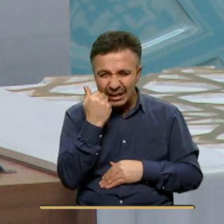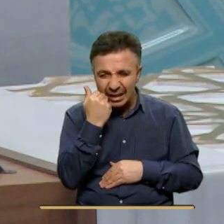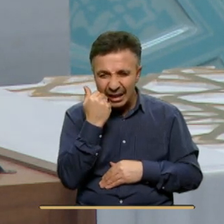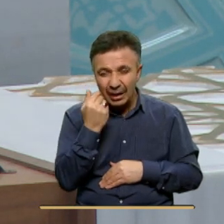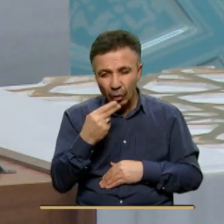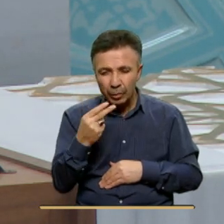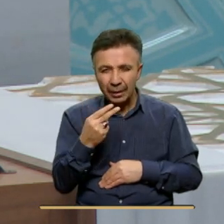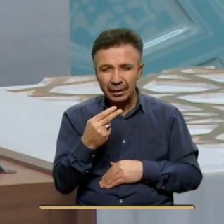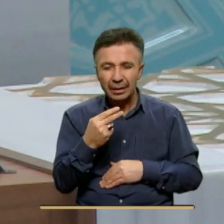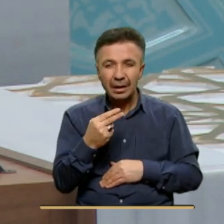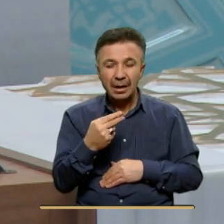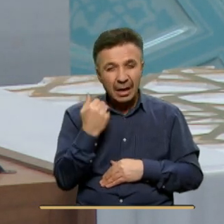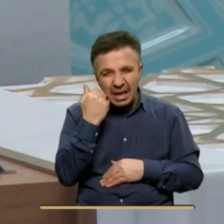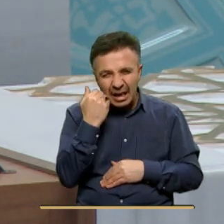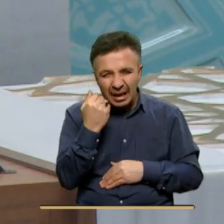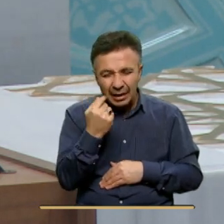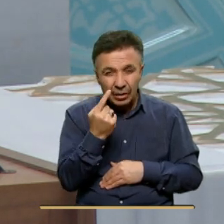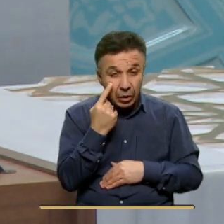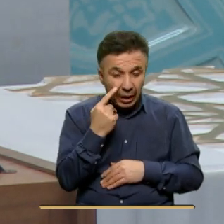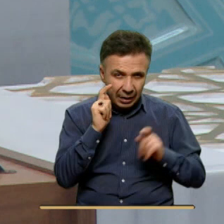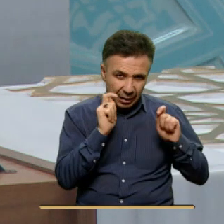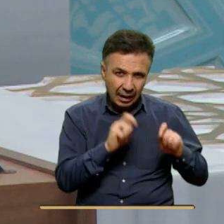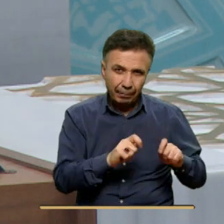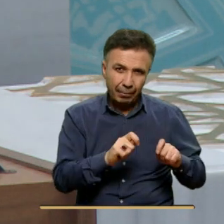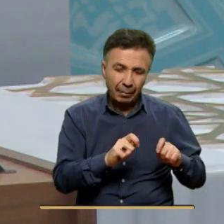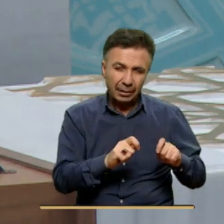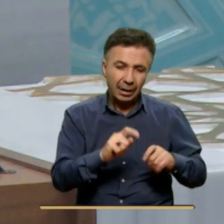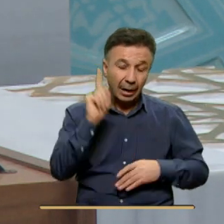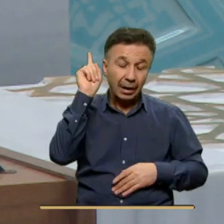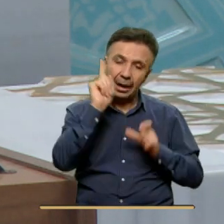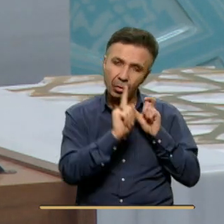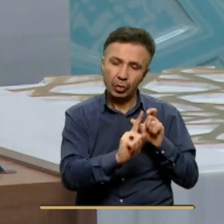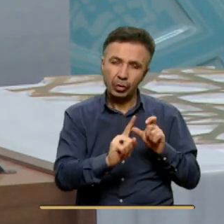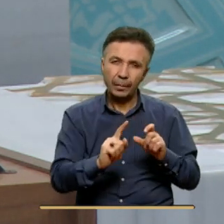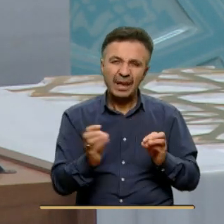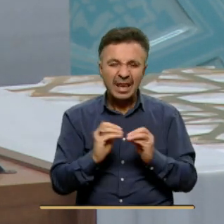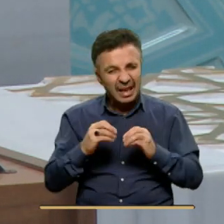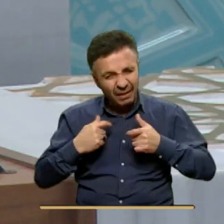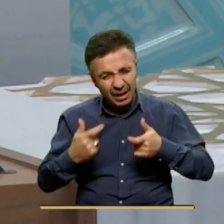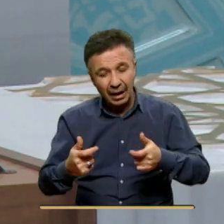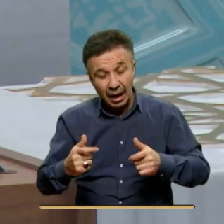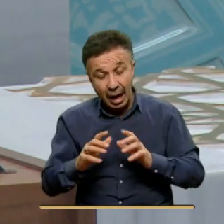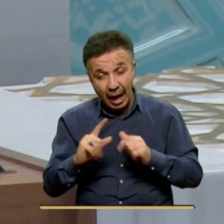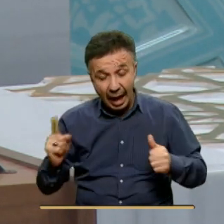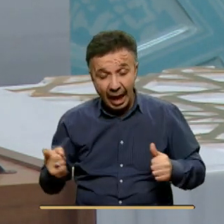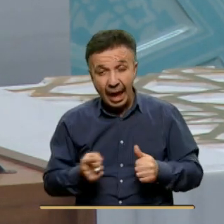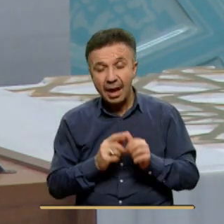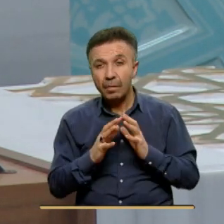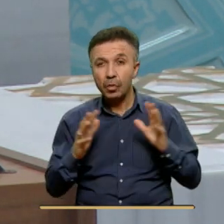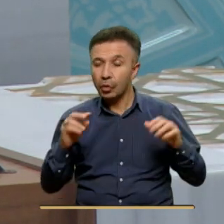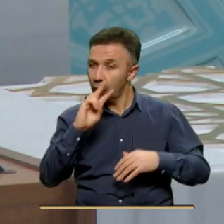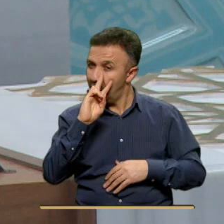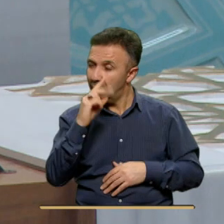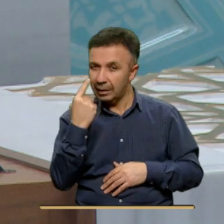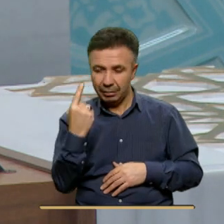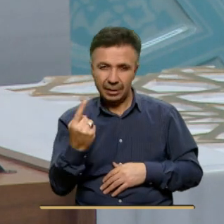Her birerimizi inşallah bunlardan korusun. İftira ki en büyük günahlardan birisi de budur kıymetli